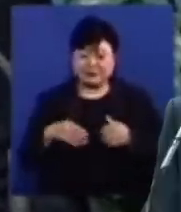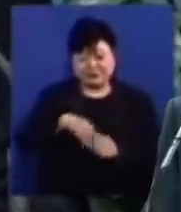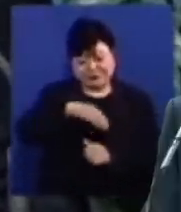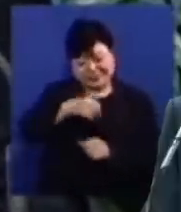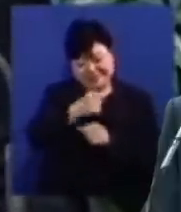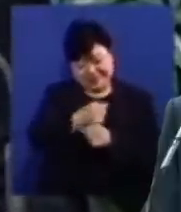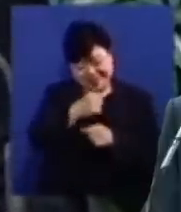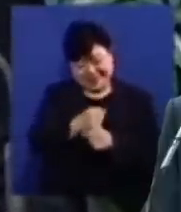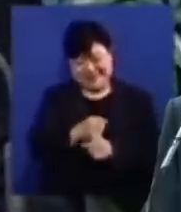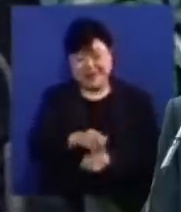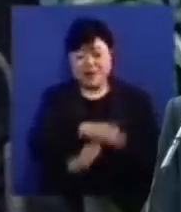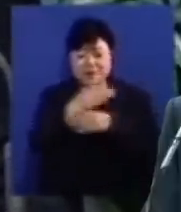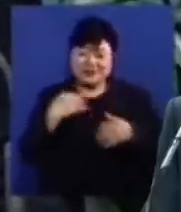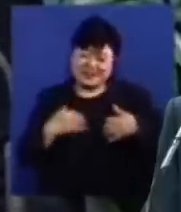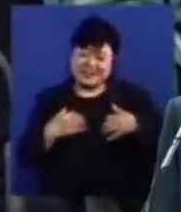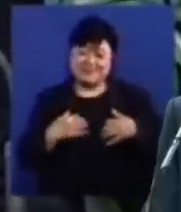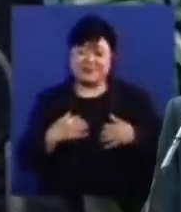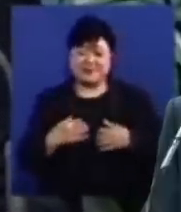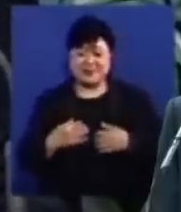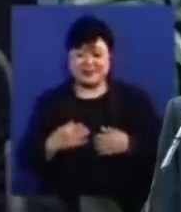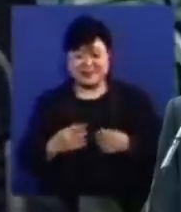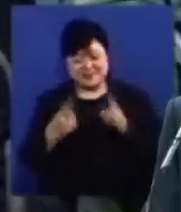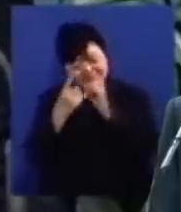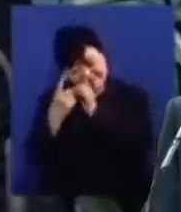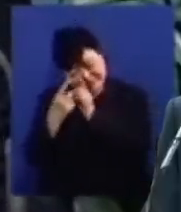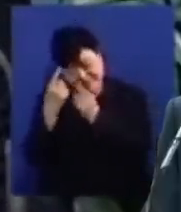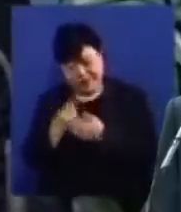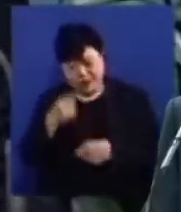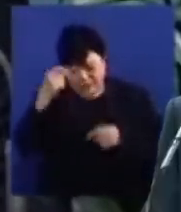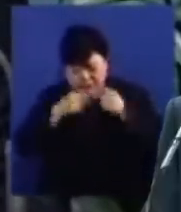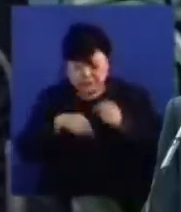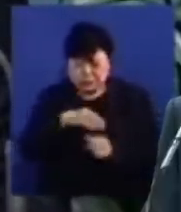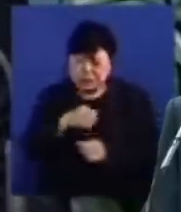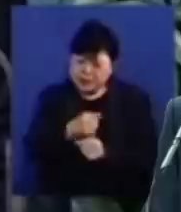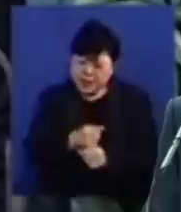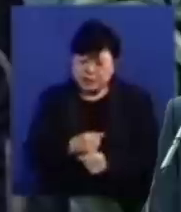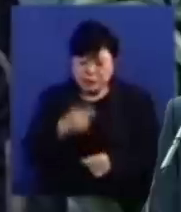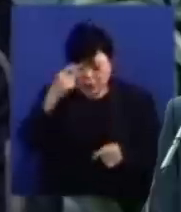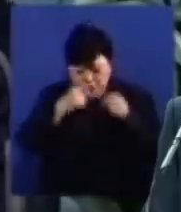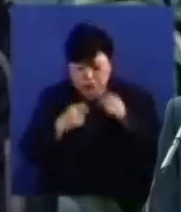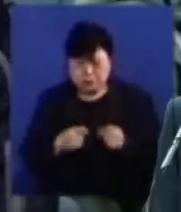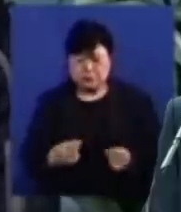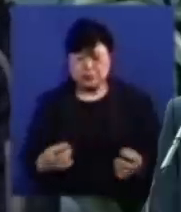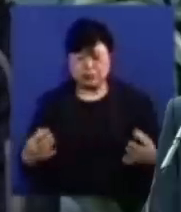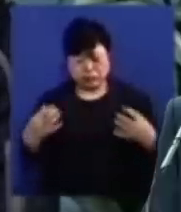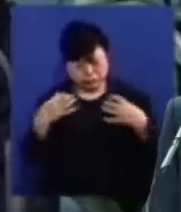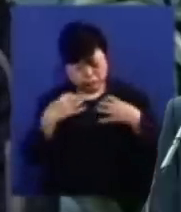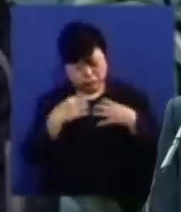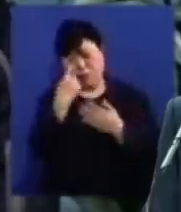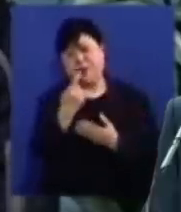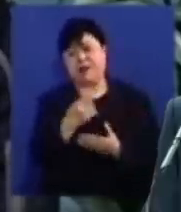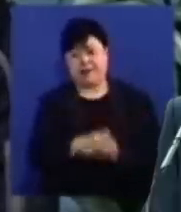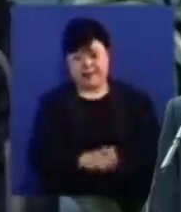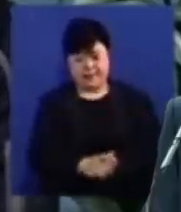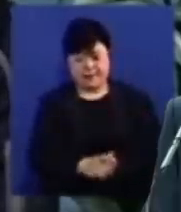분위기를 만들어 놓으면 온 기쁨이 다 찾아오고, 슬픔의 분위기를 만들어 놓으면 슬픔이 찾아오는